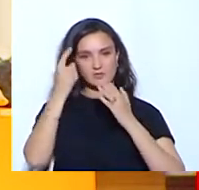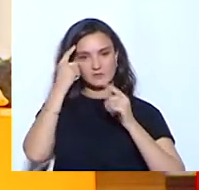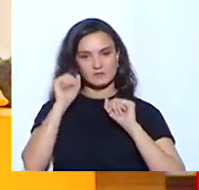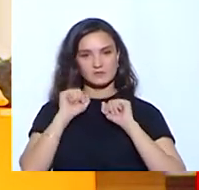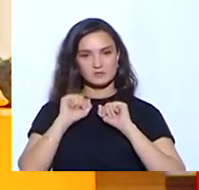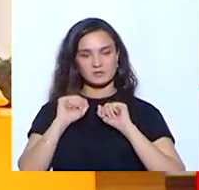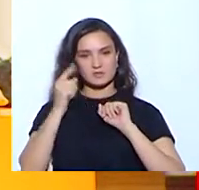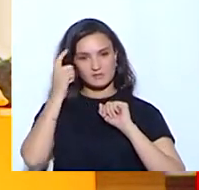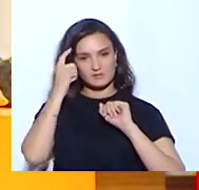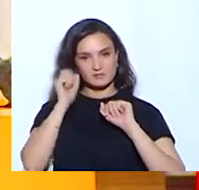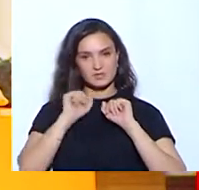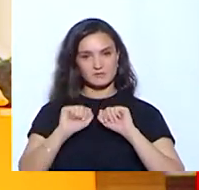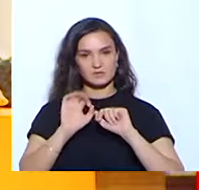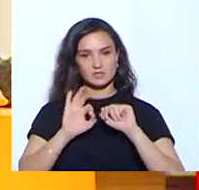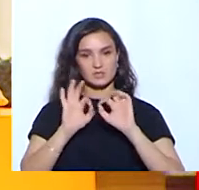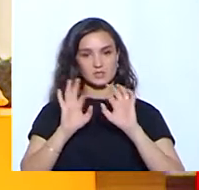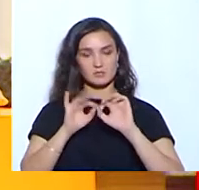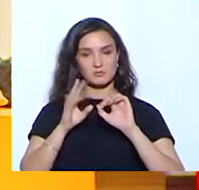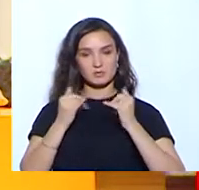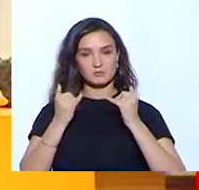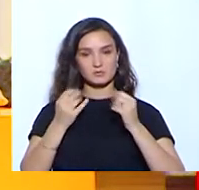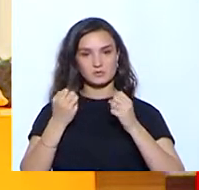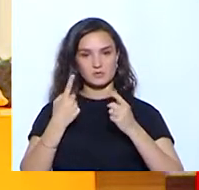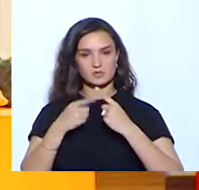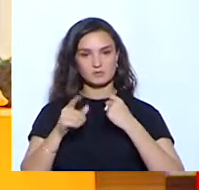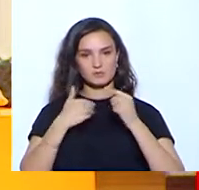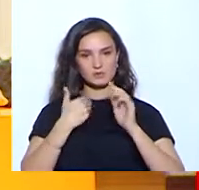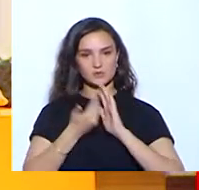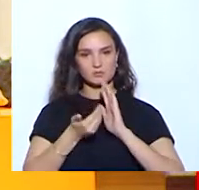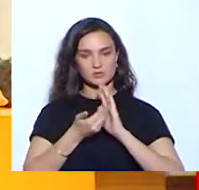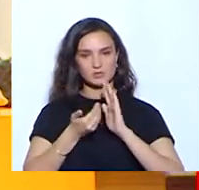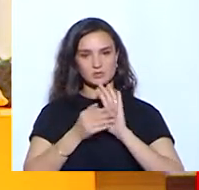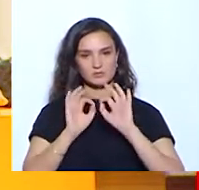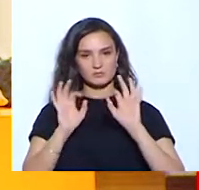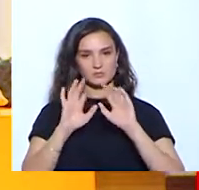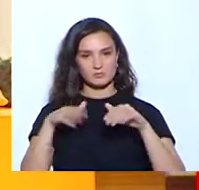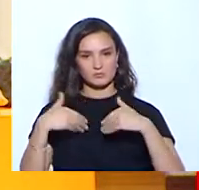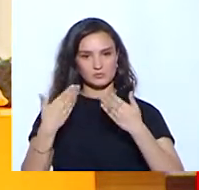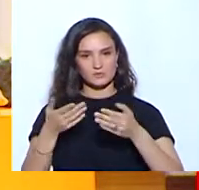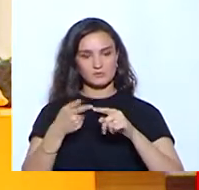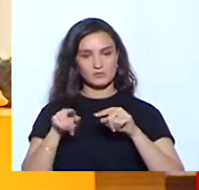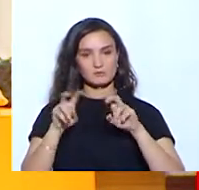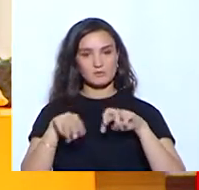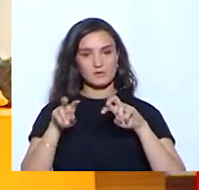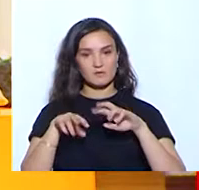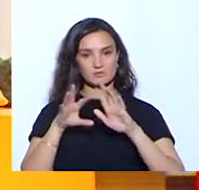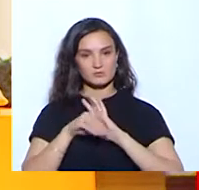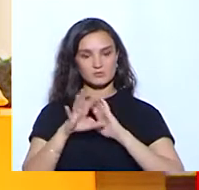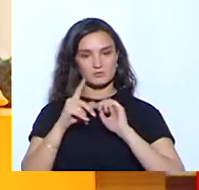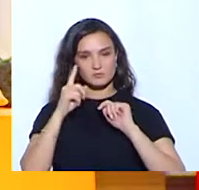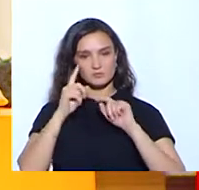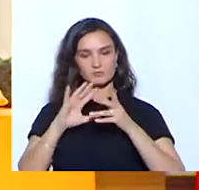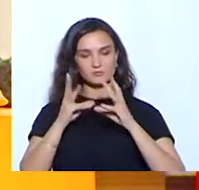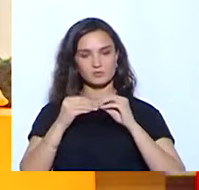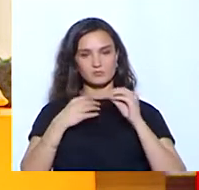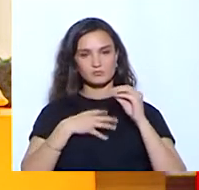დაცვაზეა ლაპარაკი. თუმცა მე დღეს ცოტა განსხვავებულად მინდა რეკომენდაციები შემოგთავაზოთ იმ კვლევების ჭრილში, რომელიც ფიქრობ